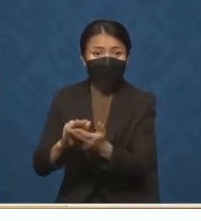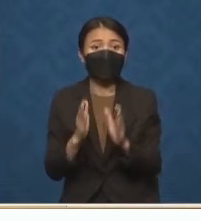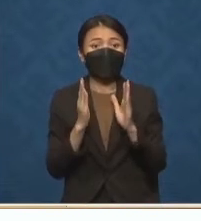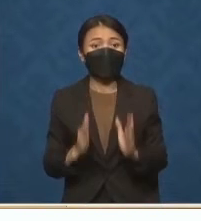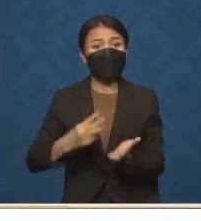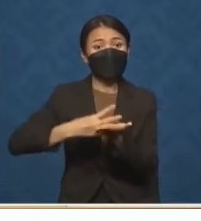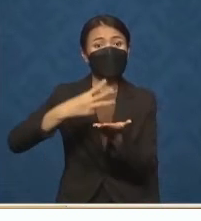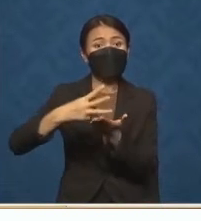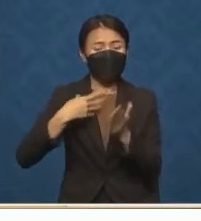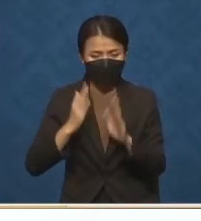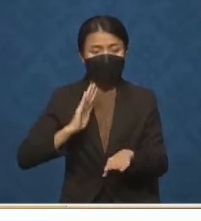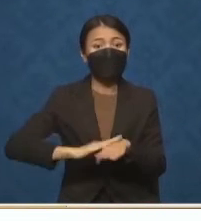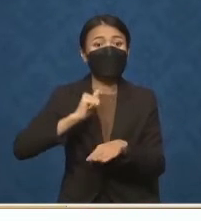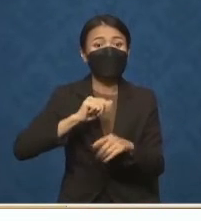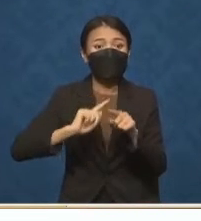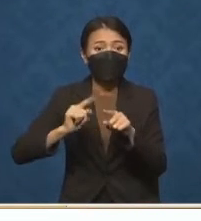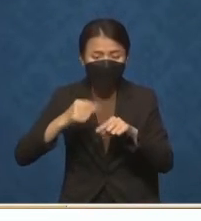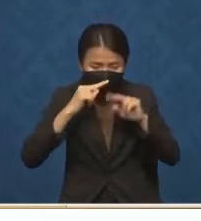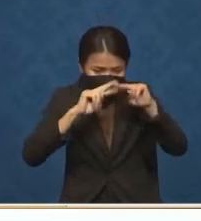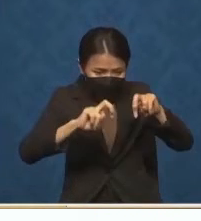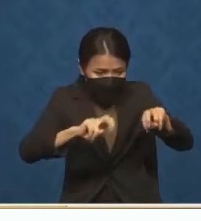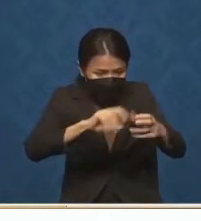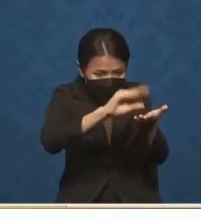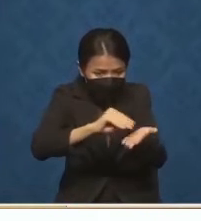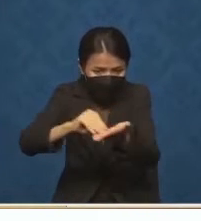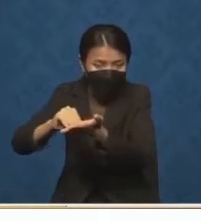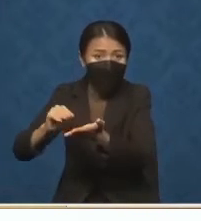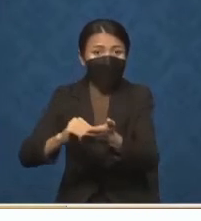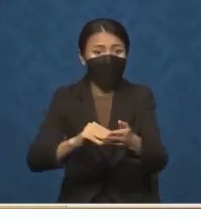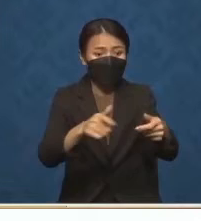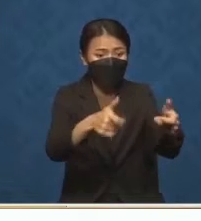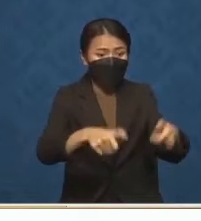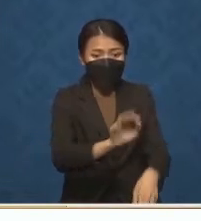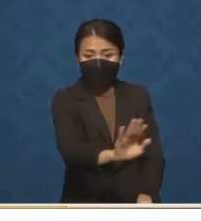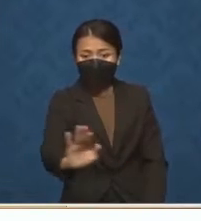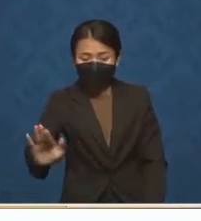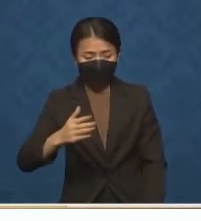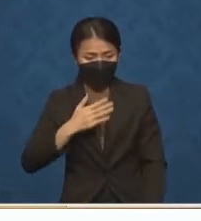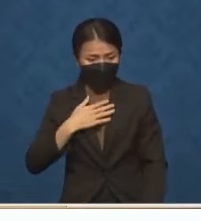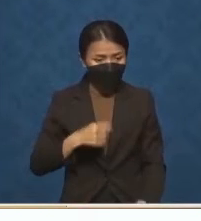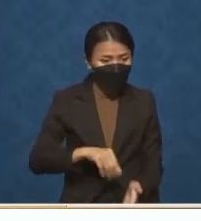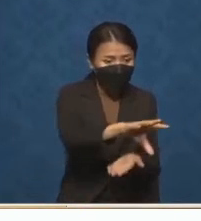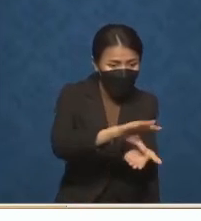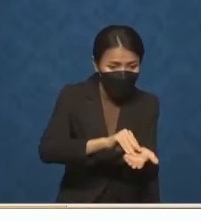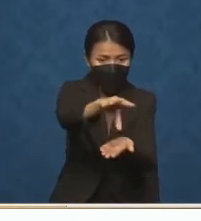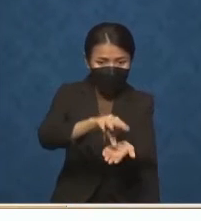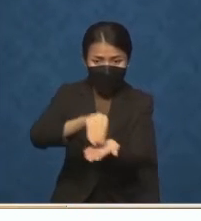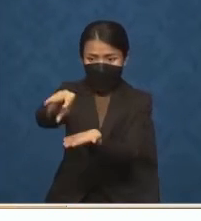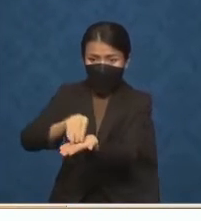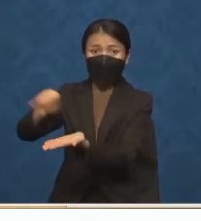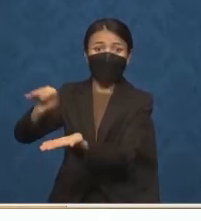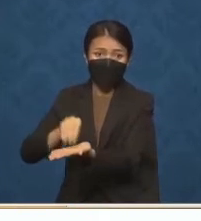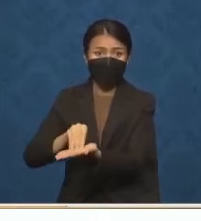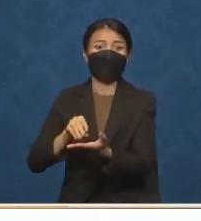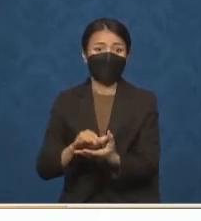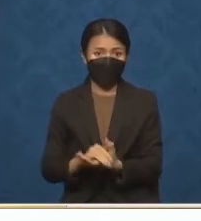สนเสีย อะไร กับตัวผลงานขเขาเลย แตเขาศึกษาเพะวาใจเขาเรียกวาสิ่งที่เราเห็น